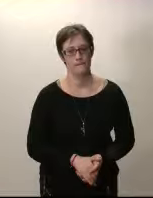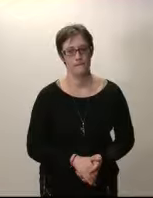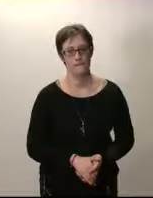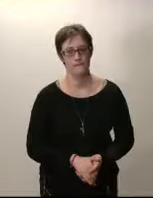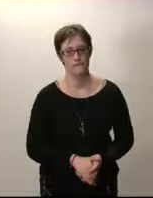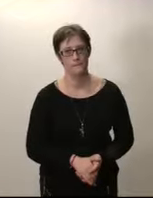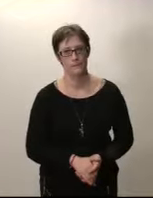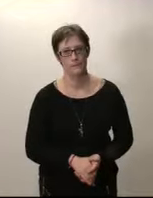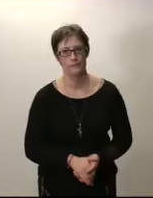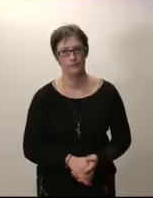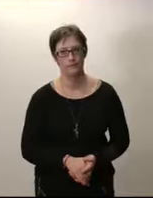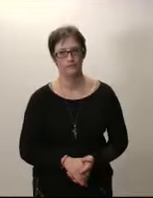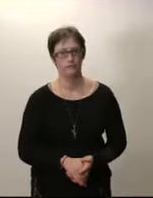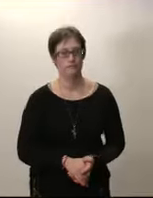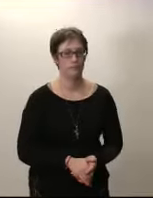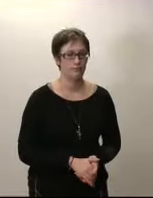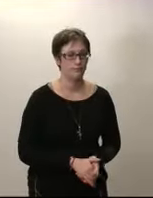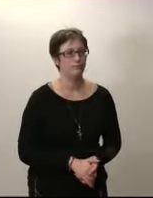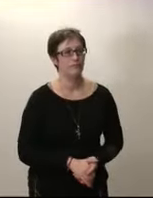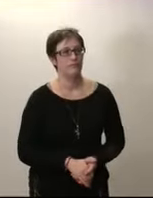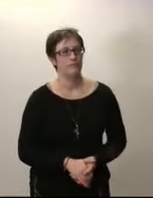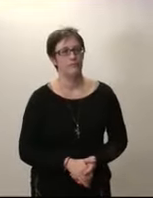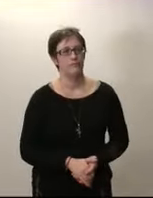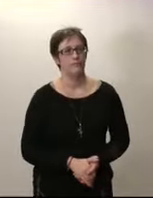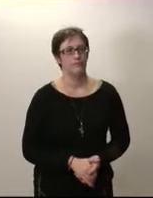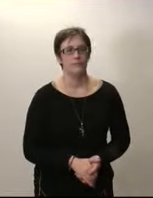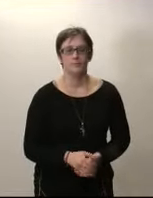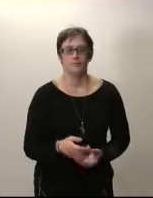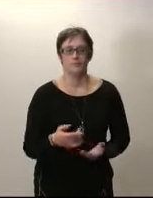Alors, en reprenant dans l'ordre où ils ont été évoqués les différents points,